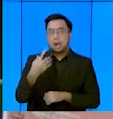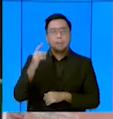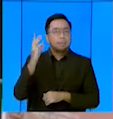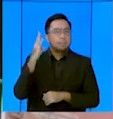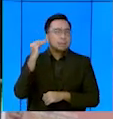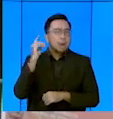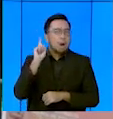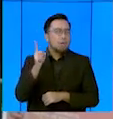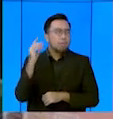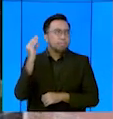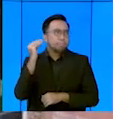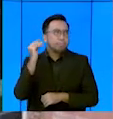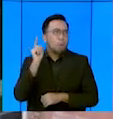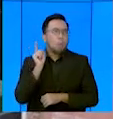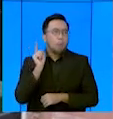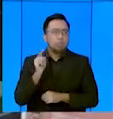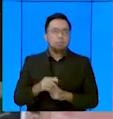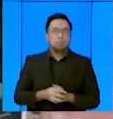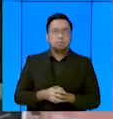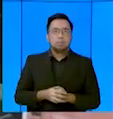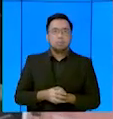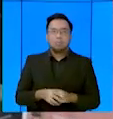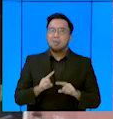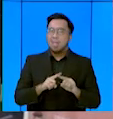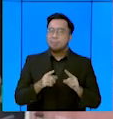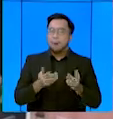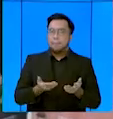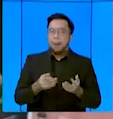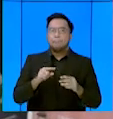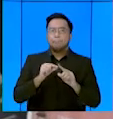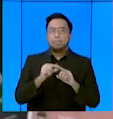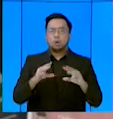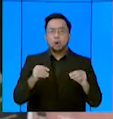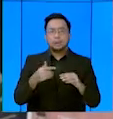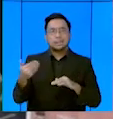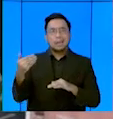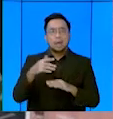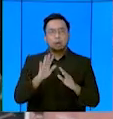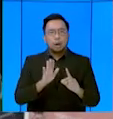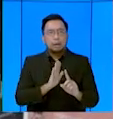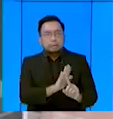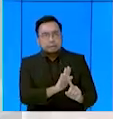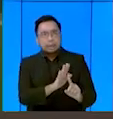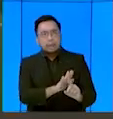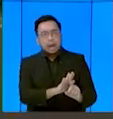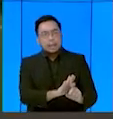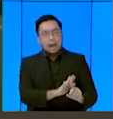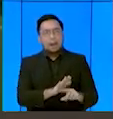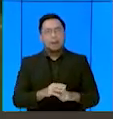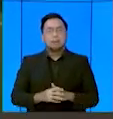agar ikut dengan orang itu, namun dicegat lebih dulu oleh petugas di sub yang